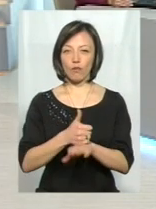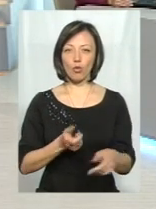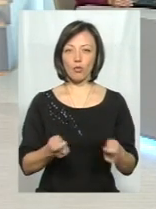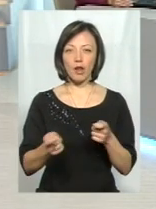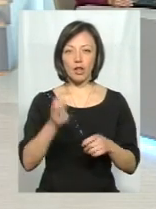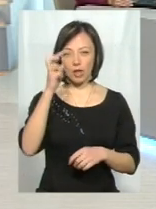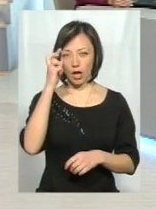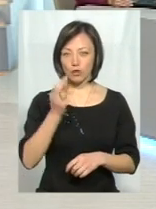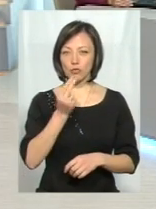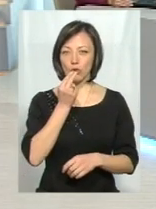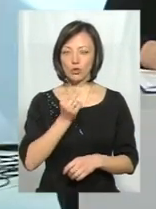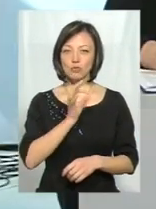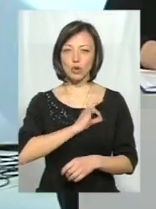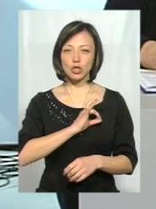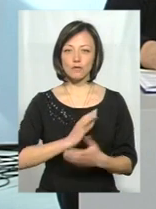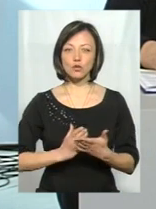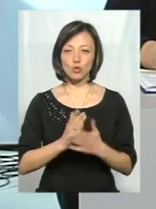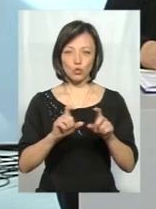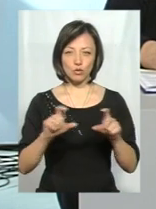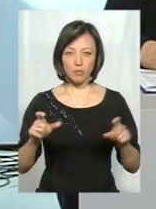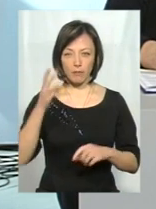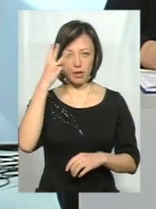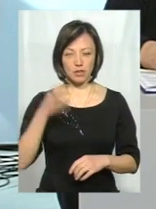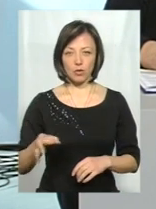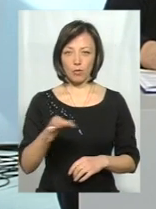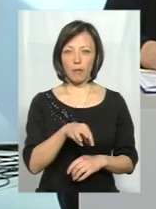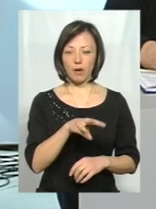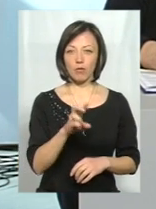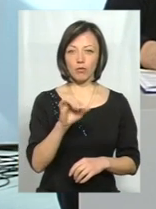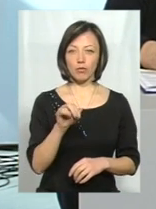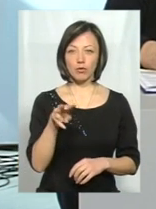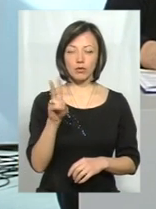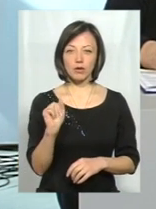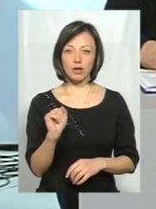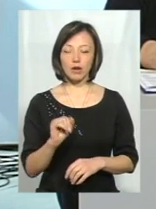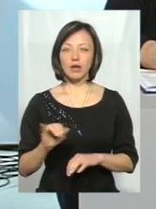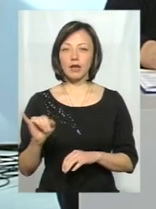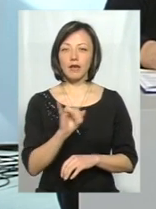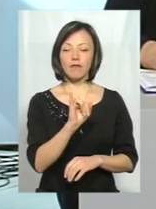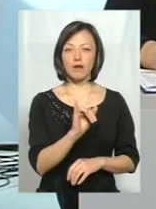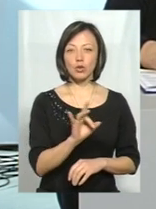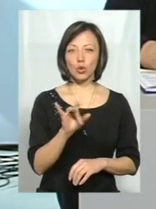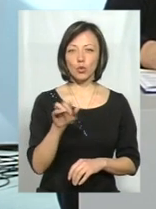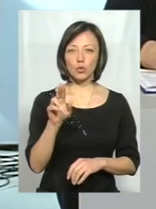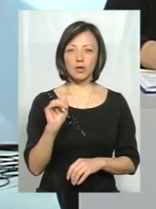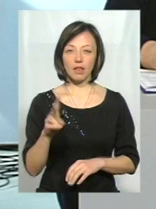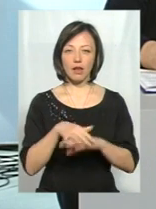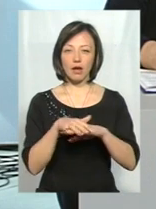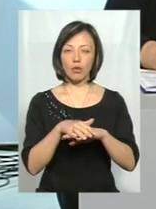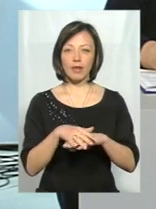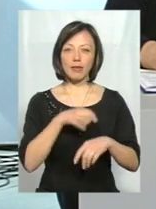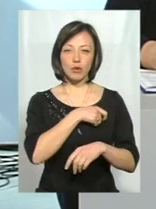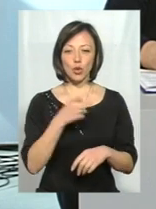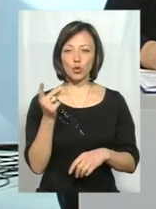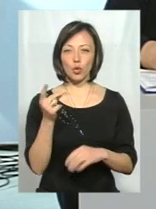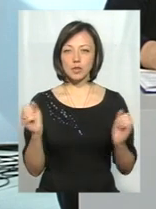управління Держпродспоживслужби у Хмельницькій області Михайлом Булкою та Іваном Рудиком, народним депутатом другого